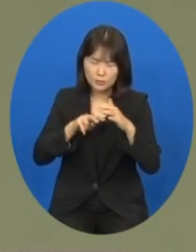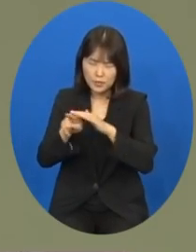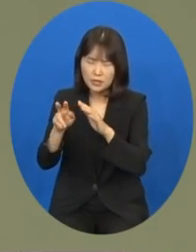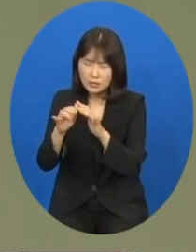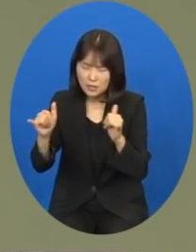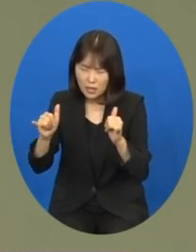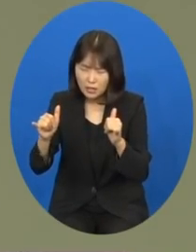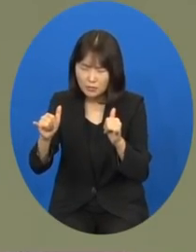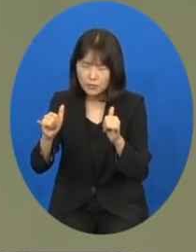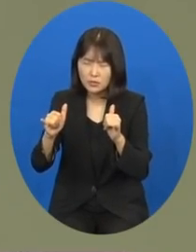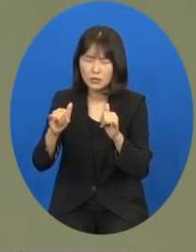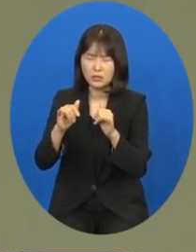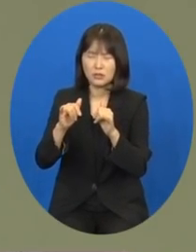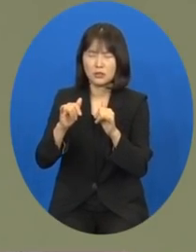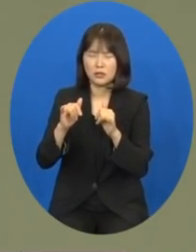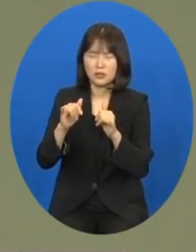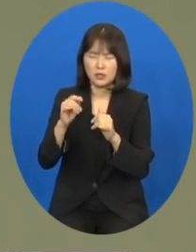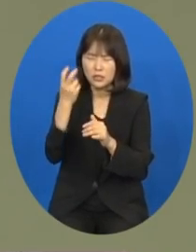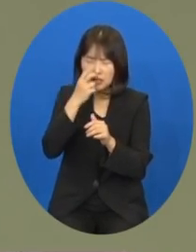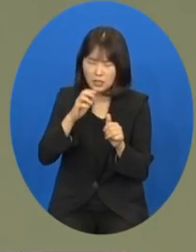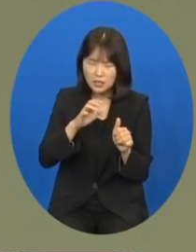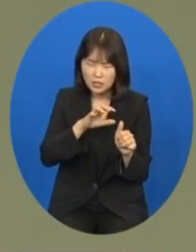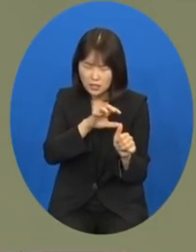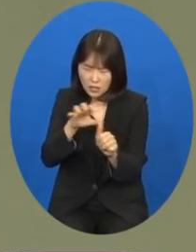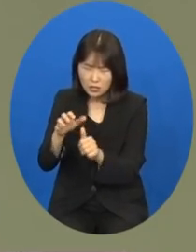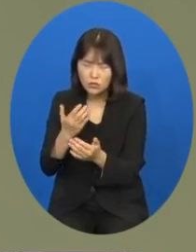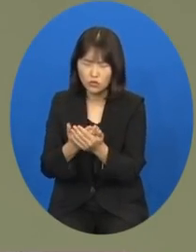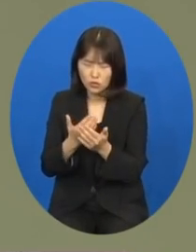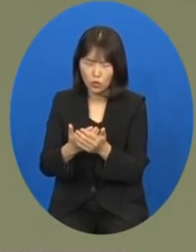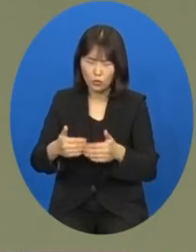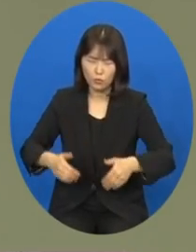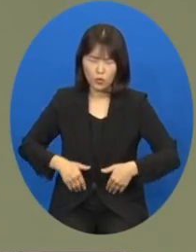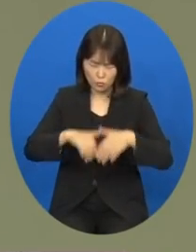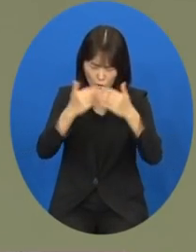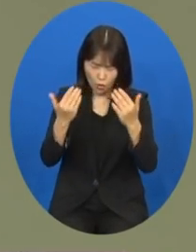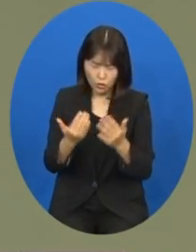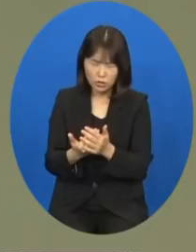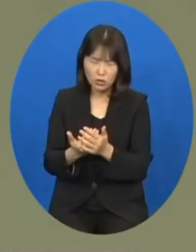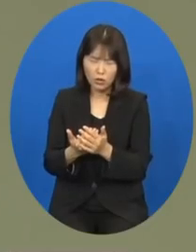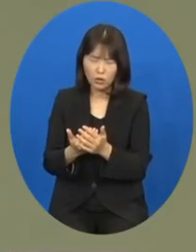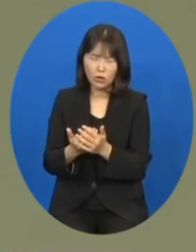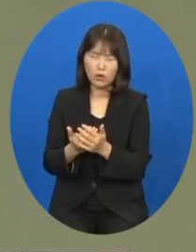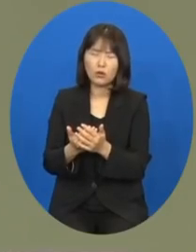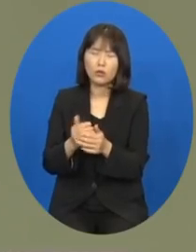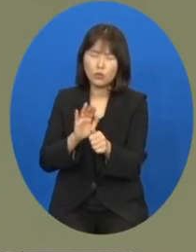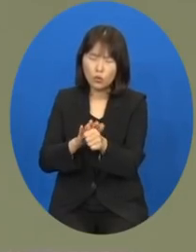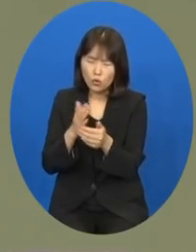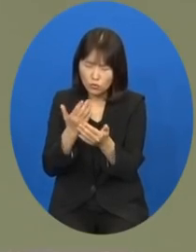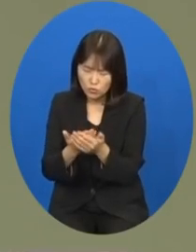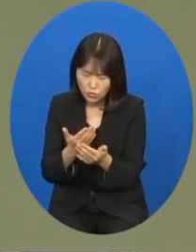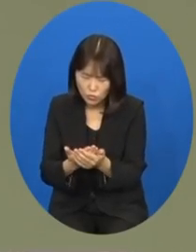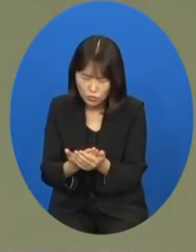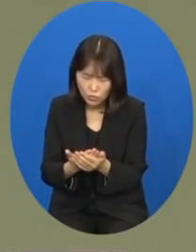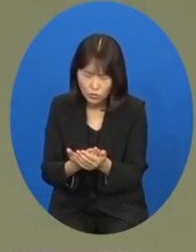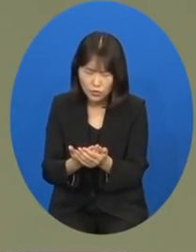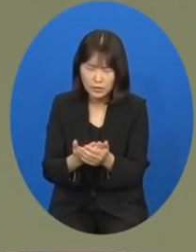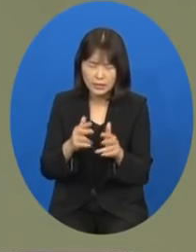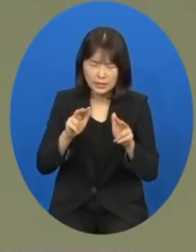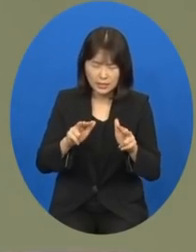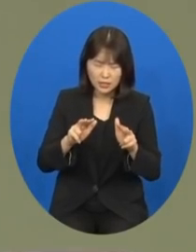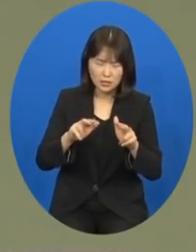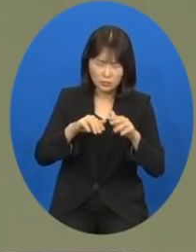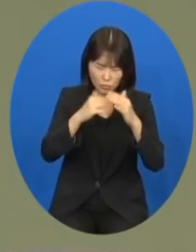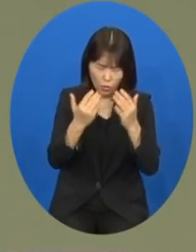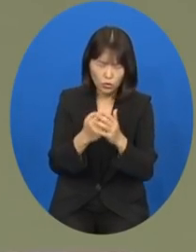하나님 지켜주시고 보아 해주시니 그들의 필요한 모든 것을 채워 주시며 또한 이 때 우리 온 지구상에 교회가